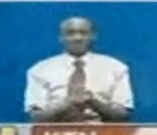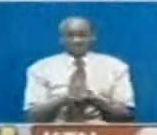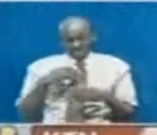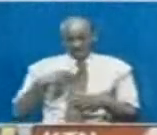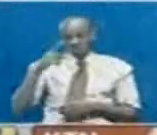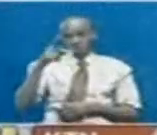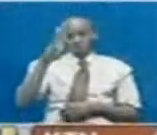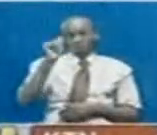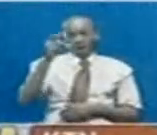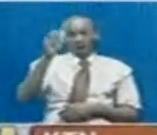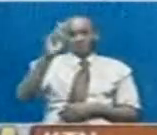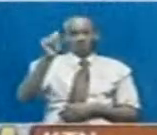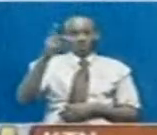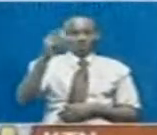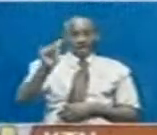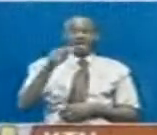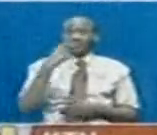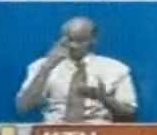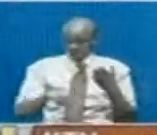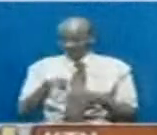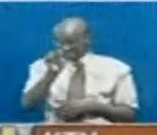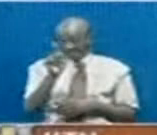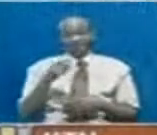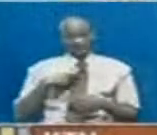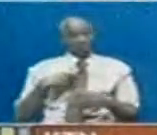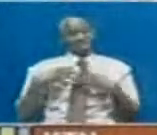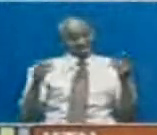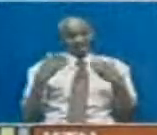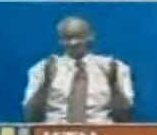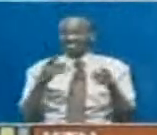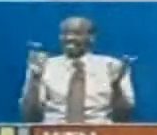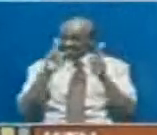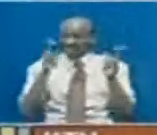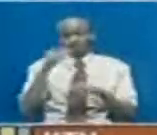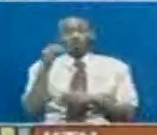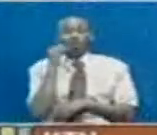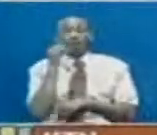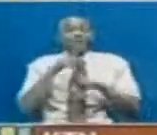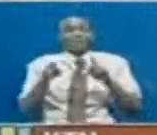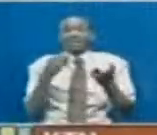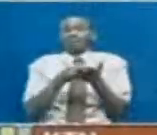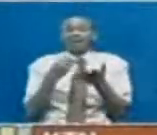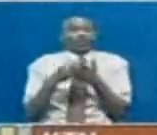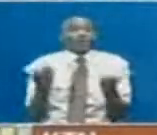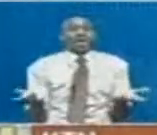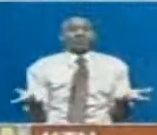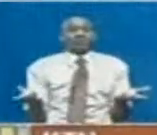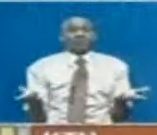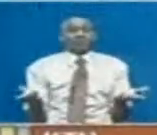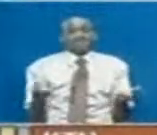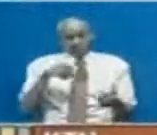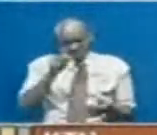Komboka anasema kuwa yeye amepona na yuko tayari kwenda nyumbani, lakini hana uwezo wa kifedha kuondoka. Kwa